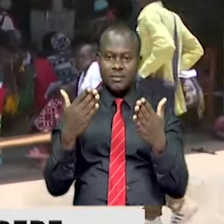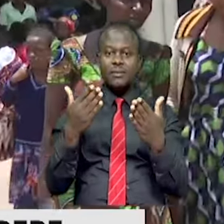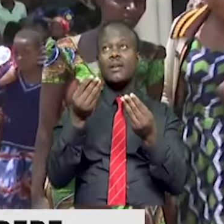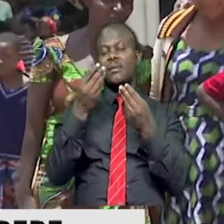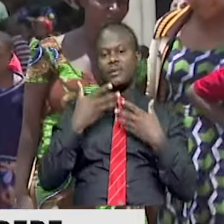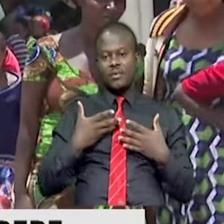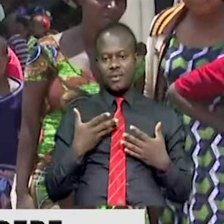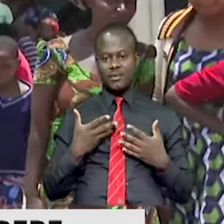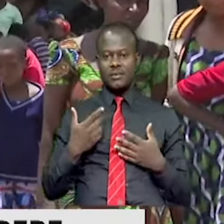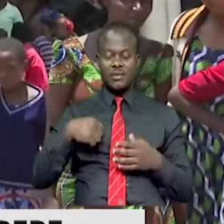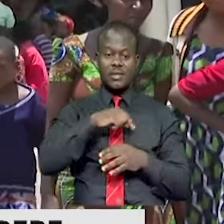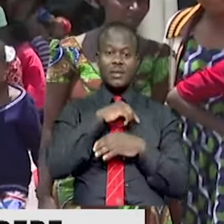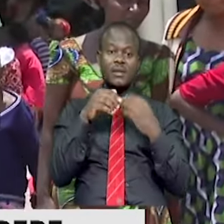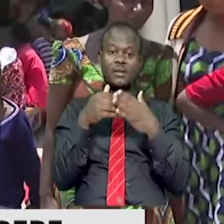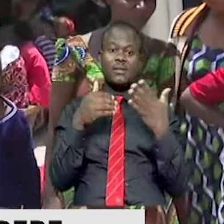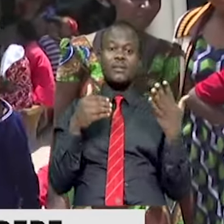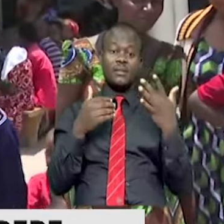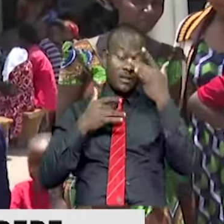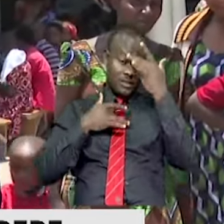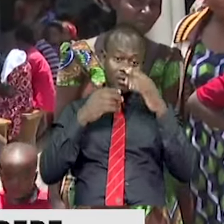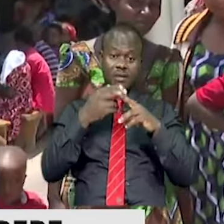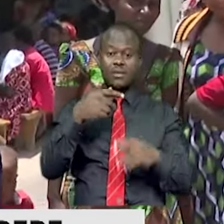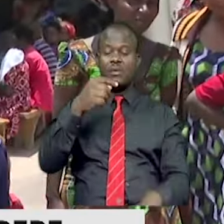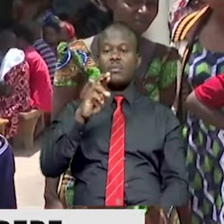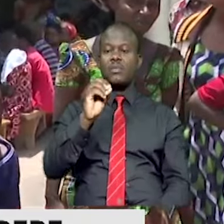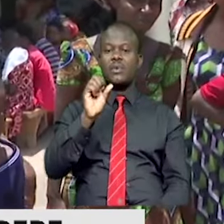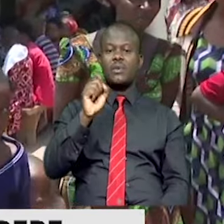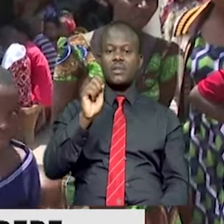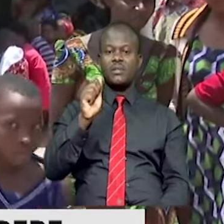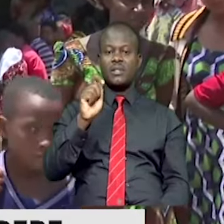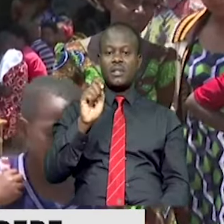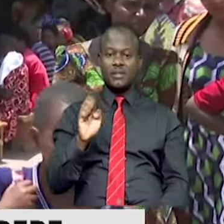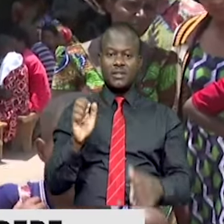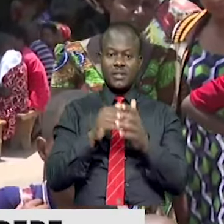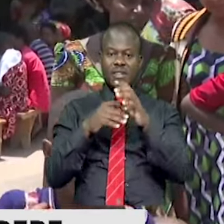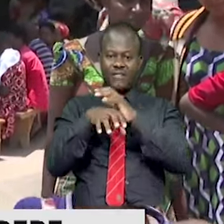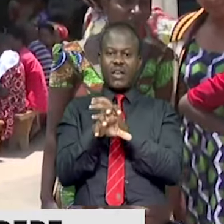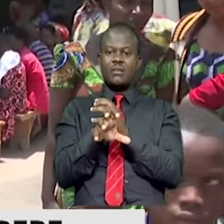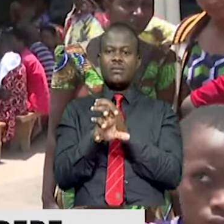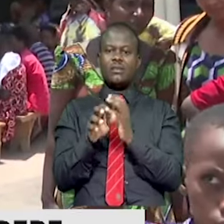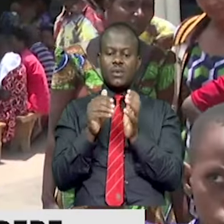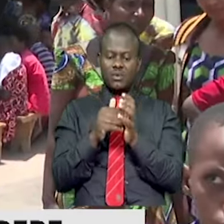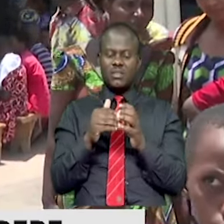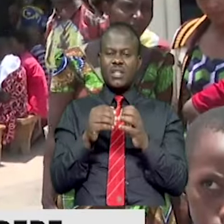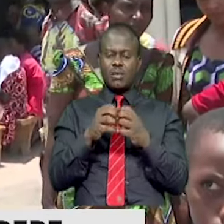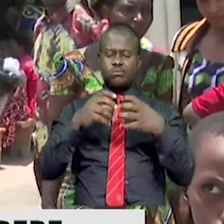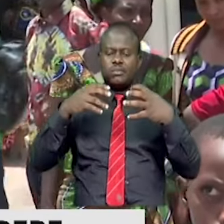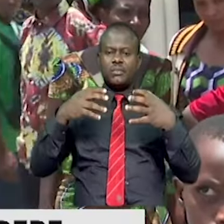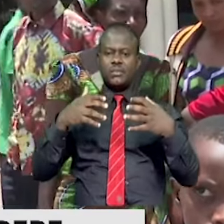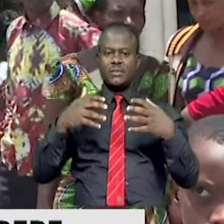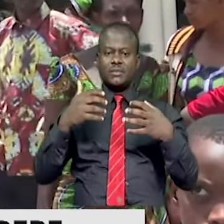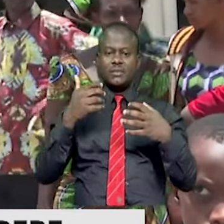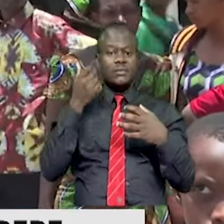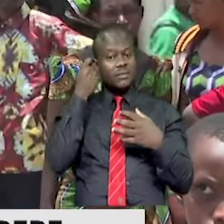yabaduhaye. Nari ndwaye indwara yitwa prostate, amashami yayo yongeye gusa nivuka. Ubwo rero urumva ko